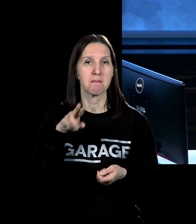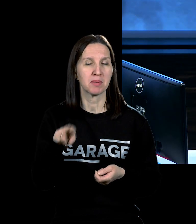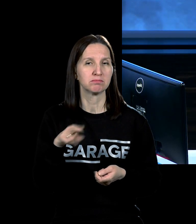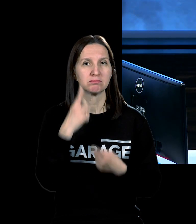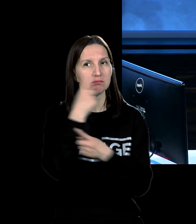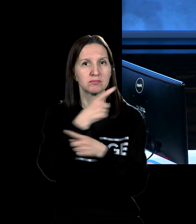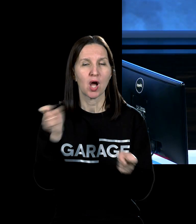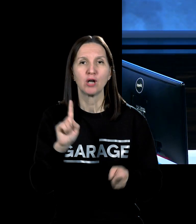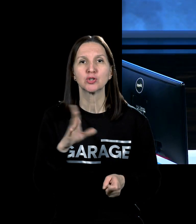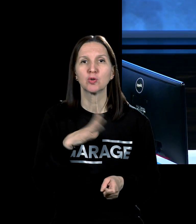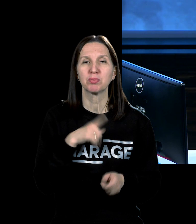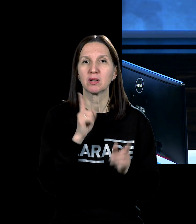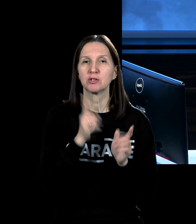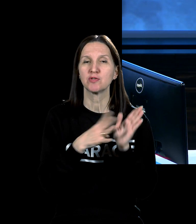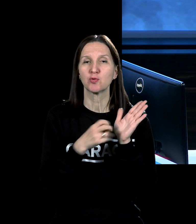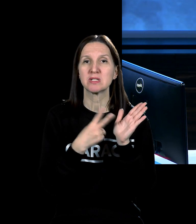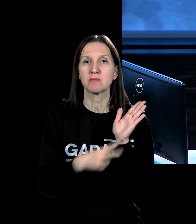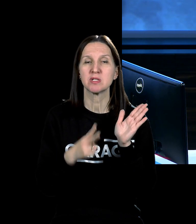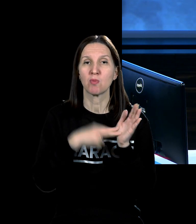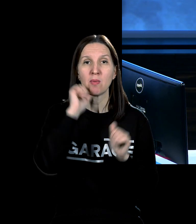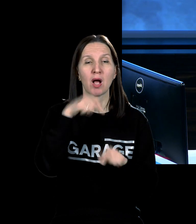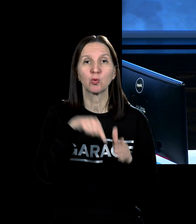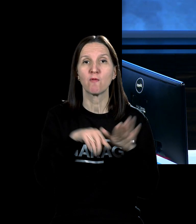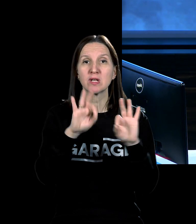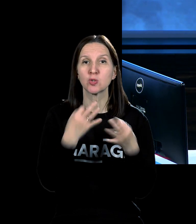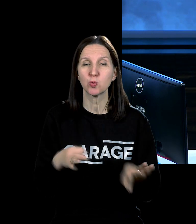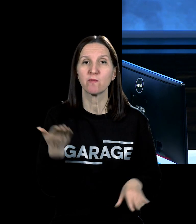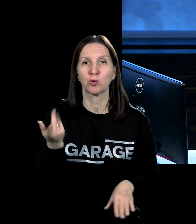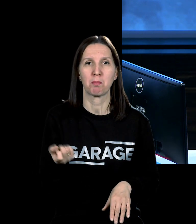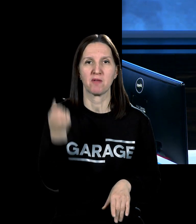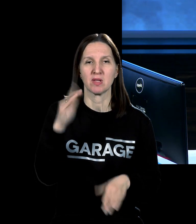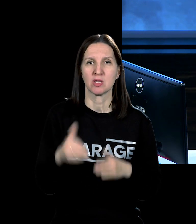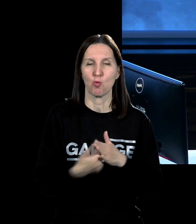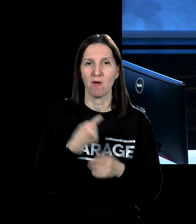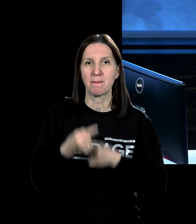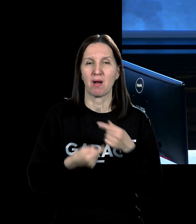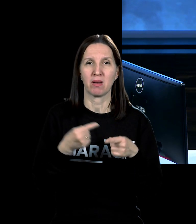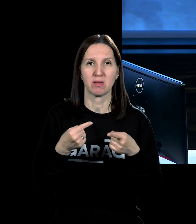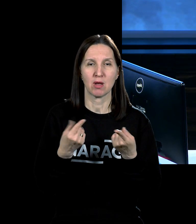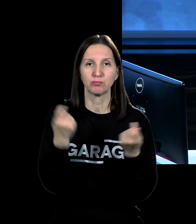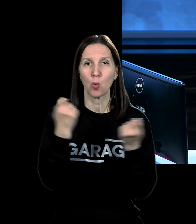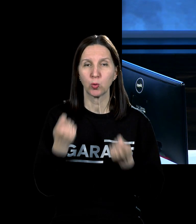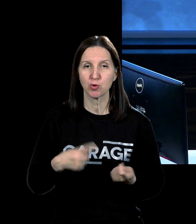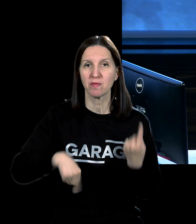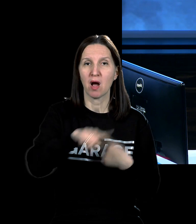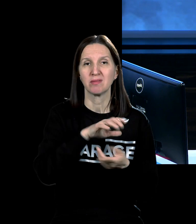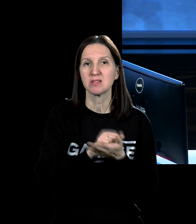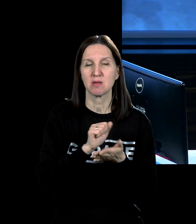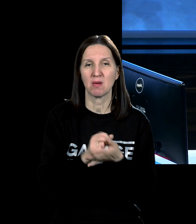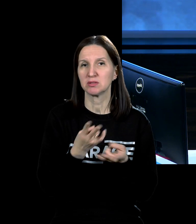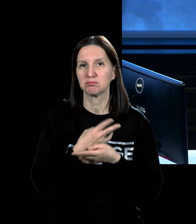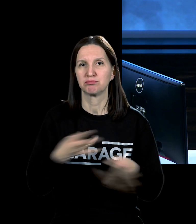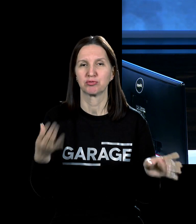Крим, постулировал, что в 1977 году произошло с искусством. Вот появилось новое поколение художников, поколение,